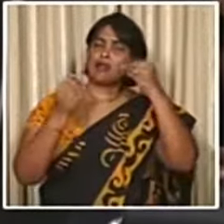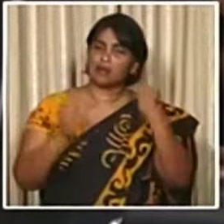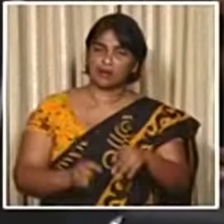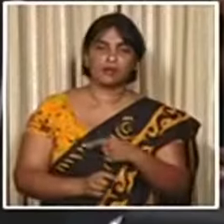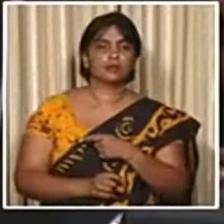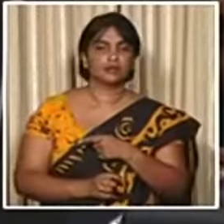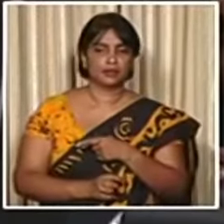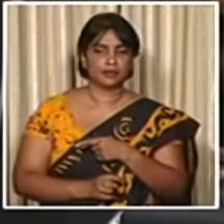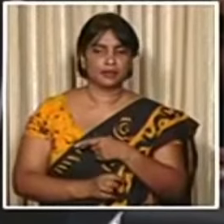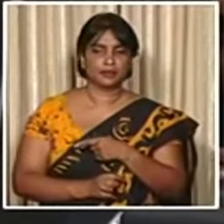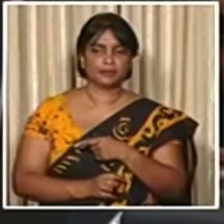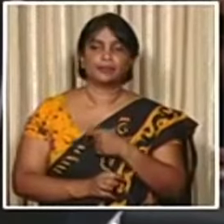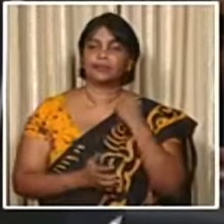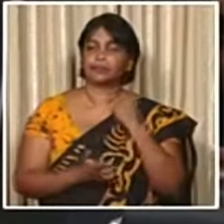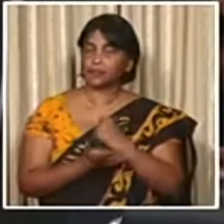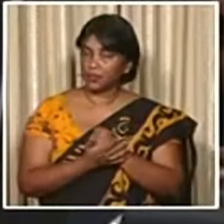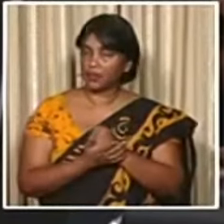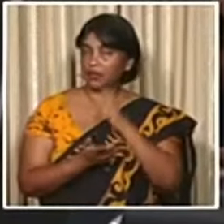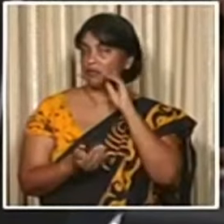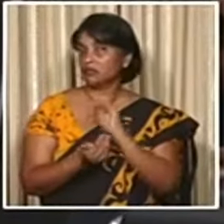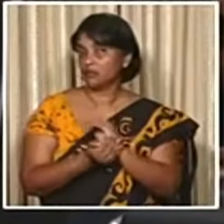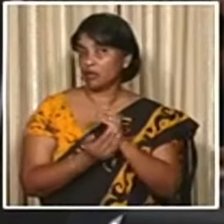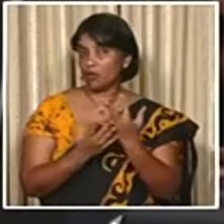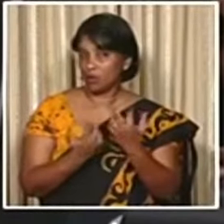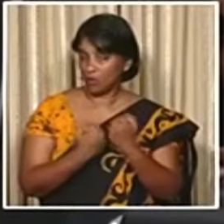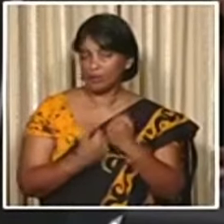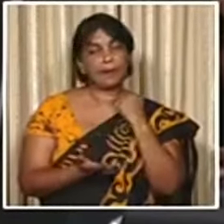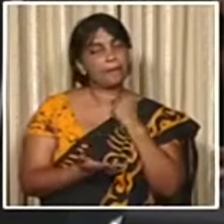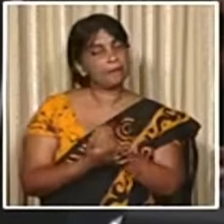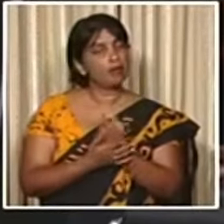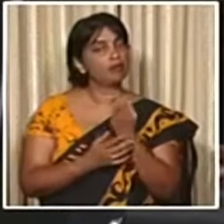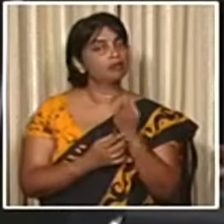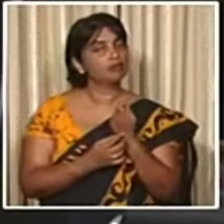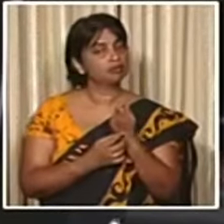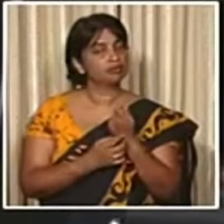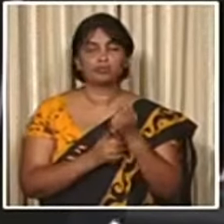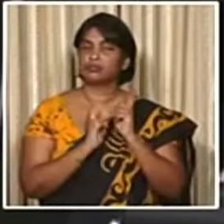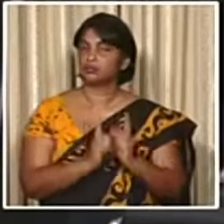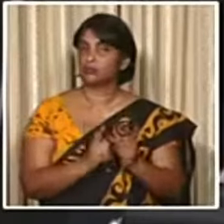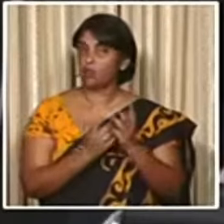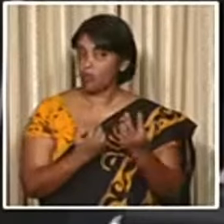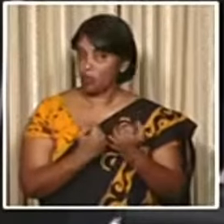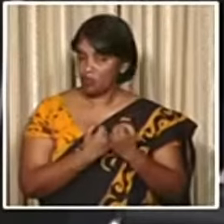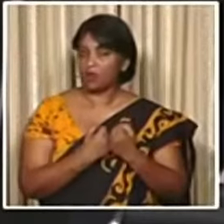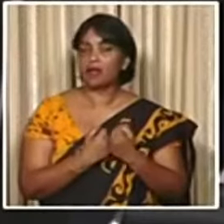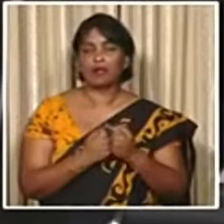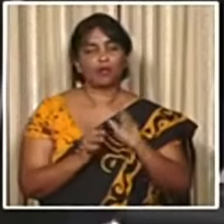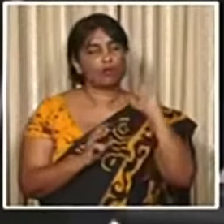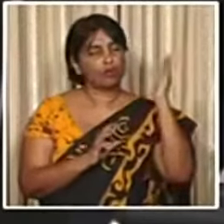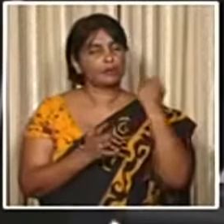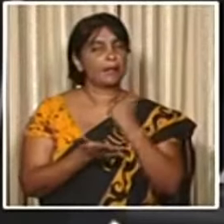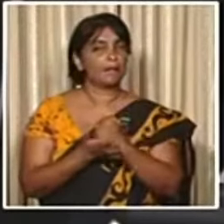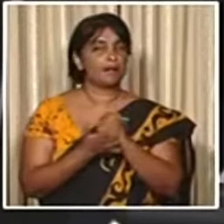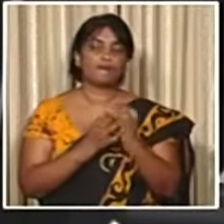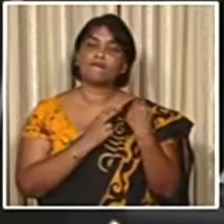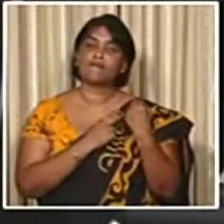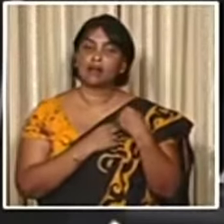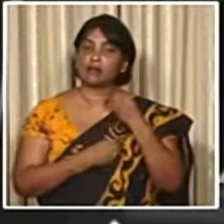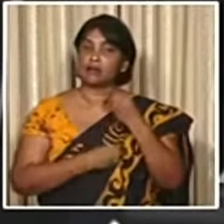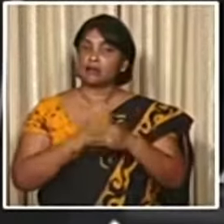කඩාවැටෙනවා. බැංකුව රැකෙන්න ඕන නම් බැංකුවේ ආර්ථිකය තබා ගන්න ඕන නම් හැම බැංකුවකම වගකීම